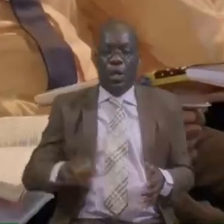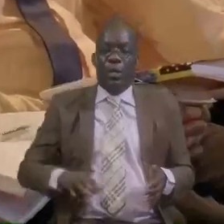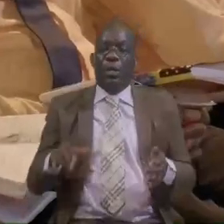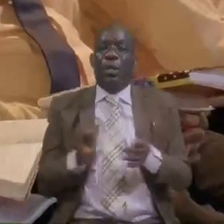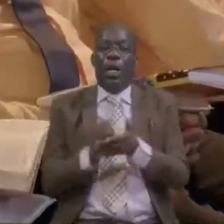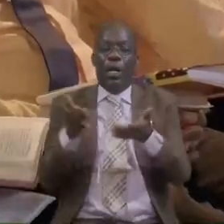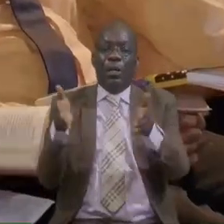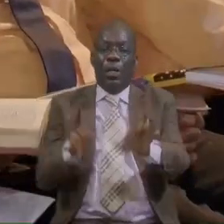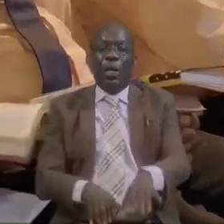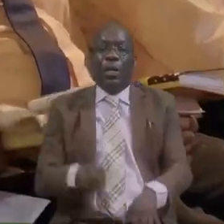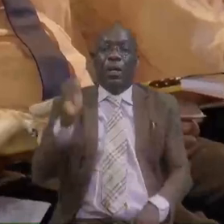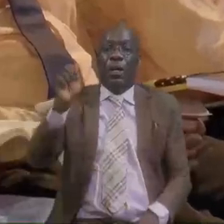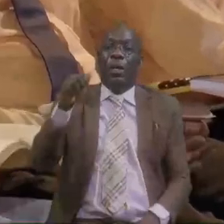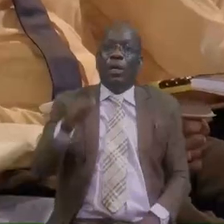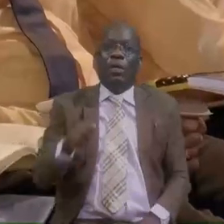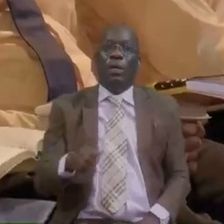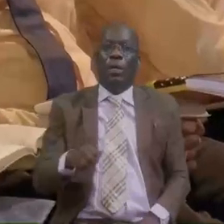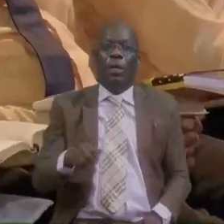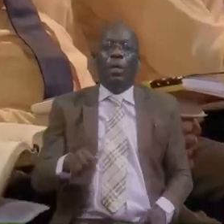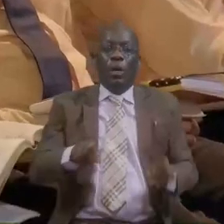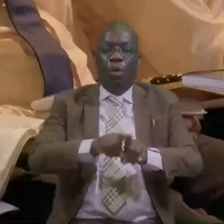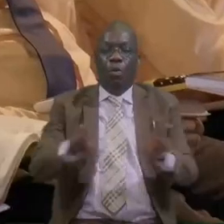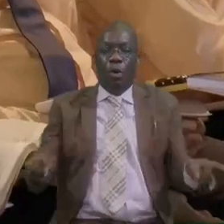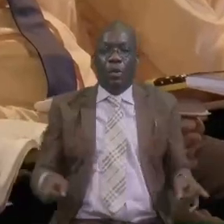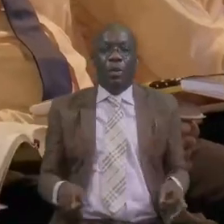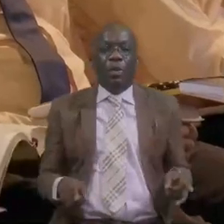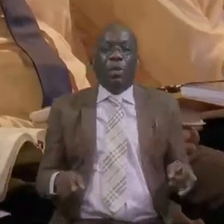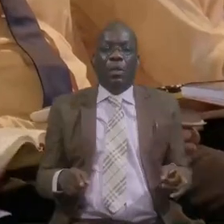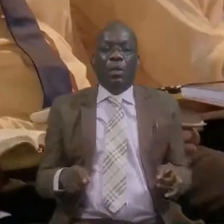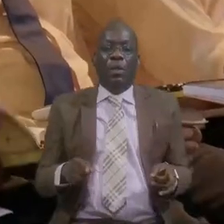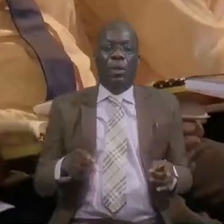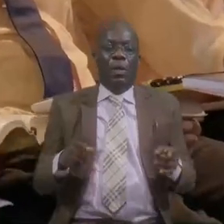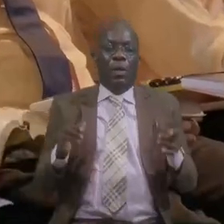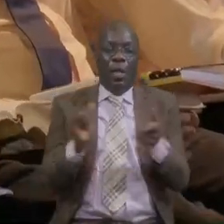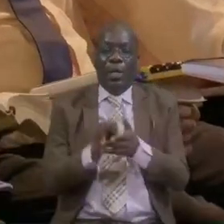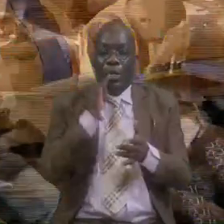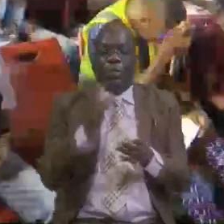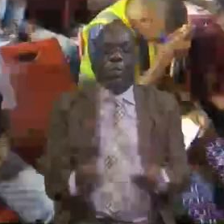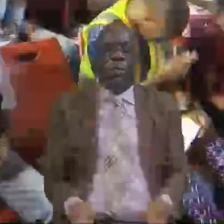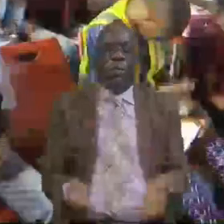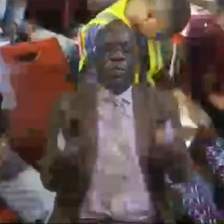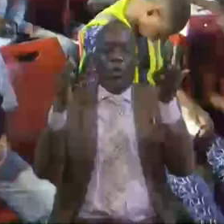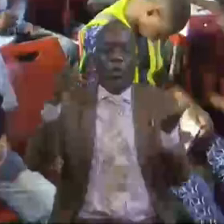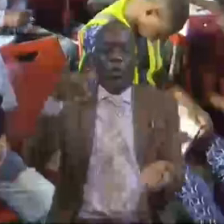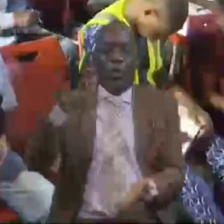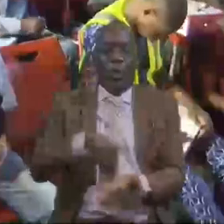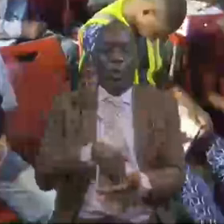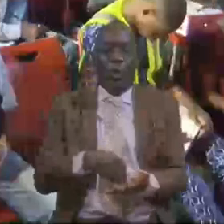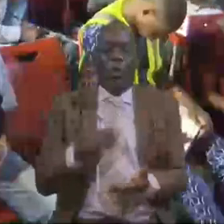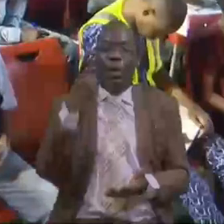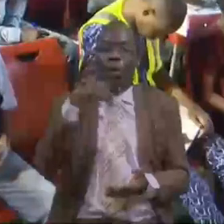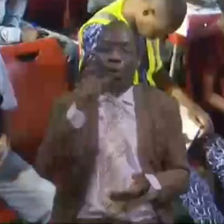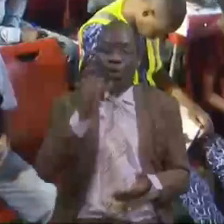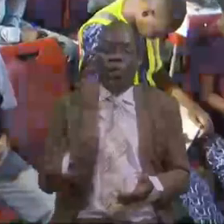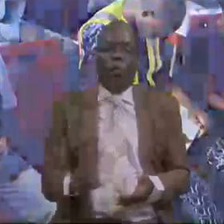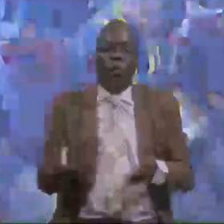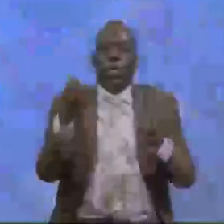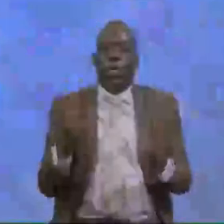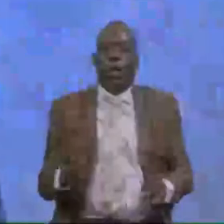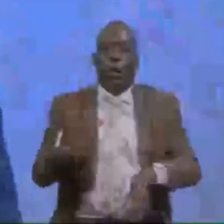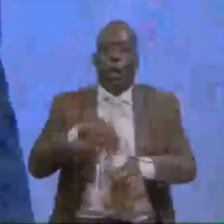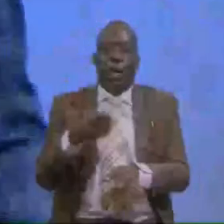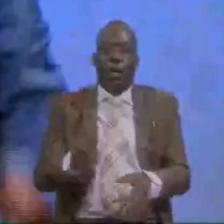Qui les condamnera? Christ est mort, bien plus. Il est ressuscité. Il est à la droite de Dieu. Et il